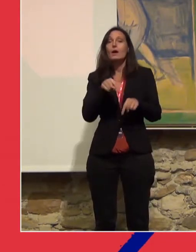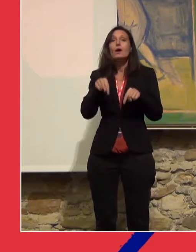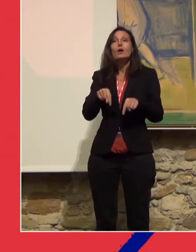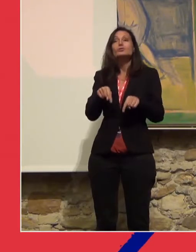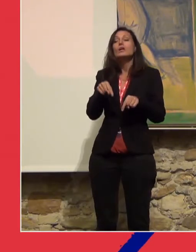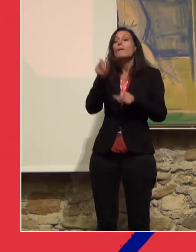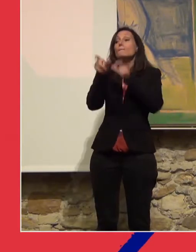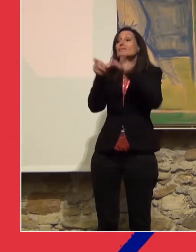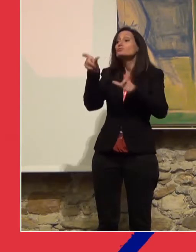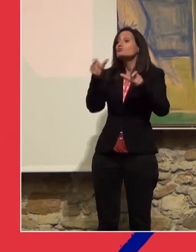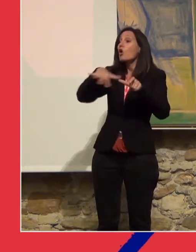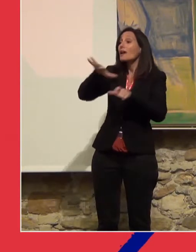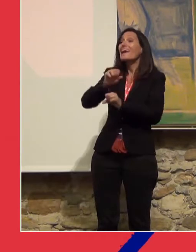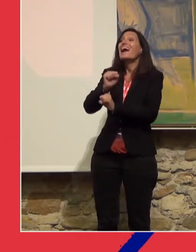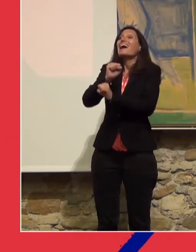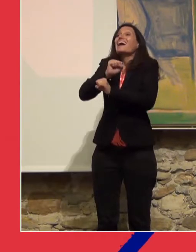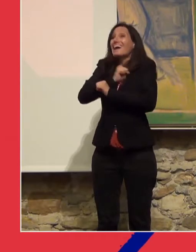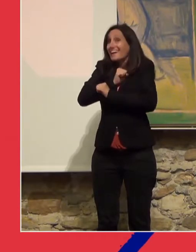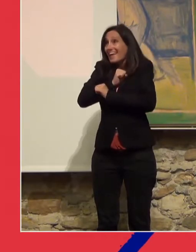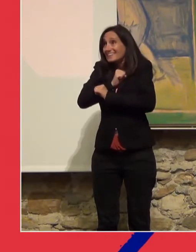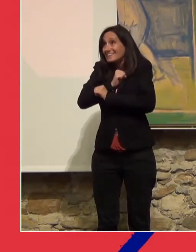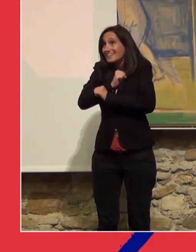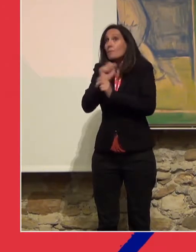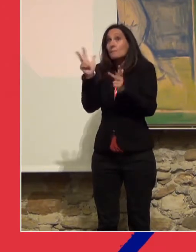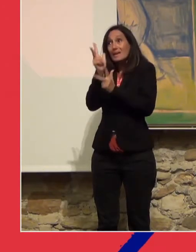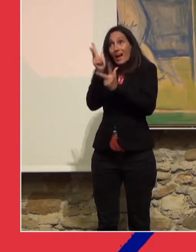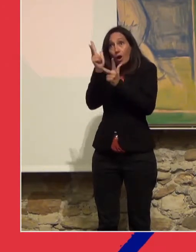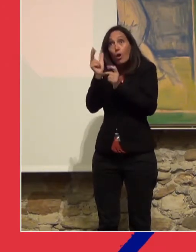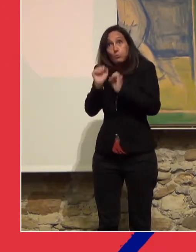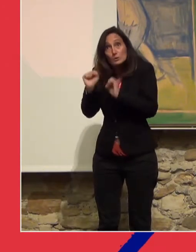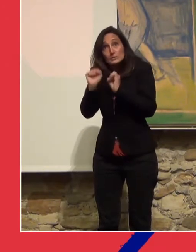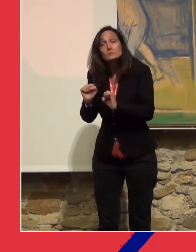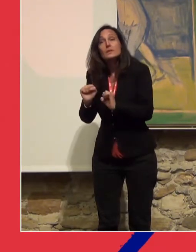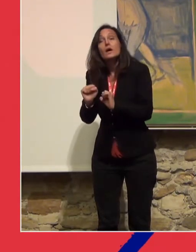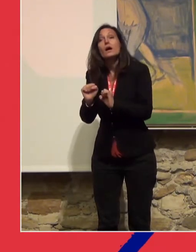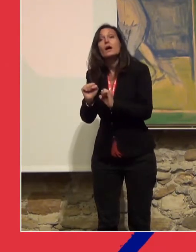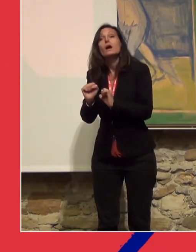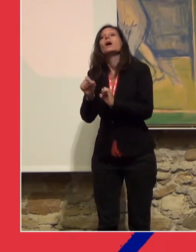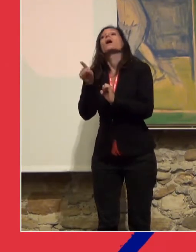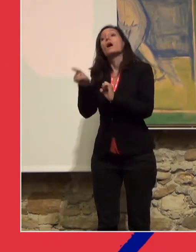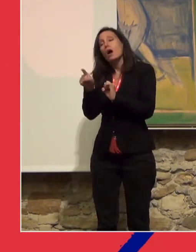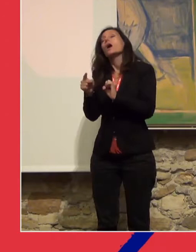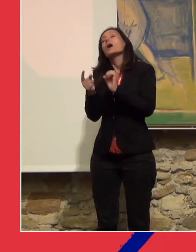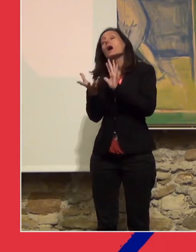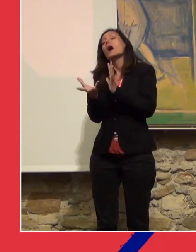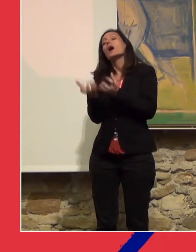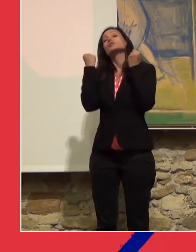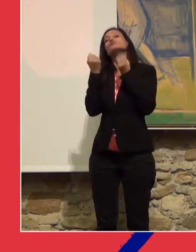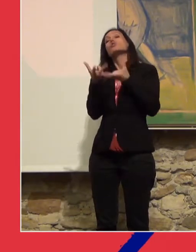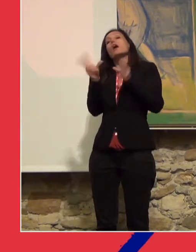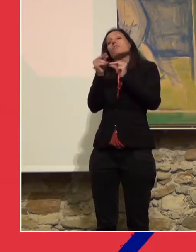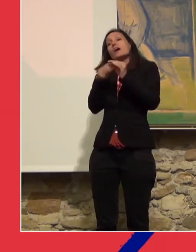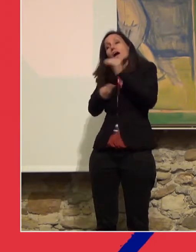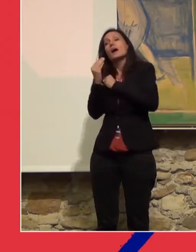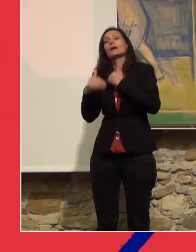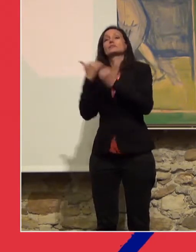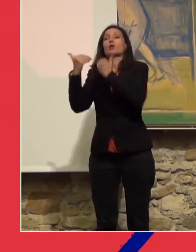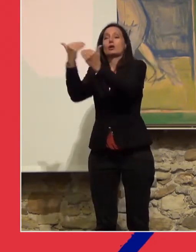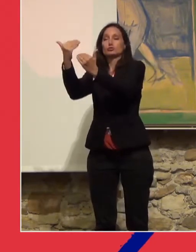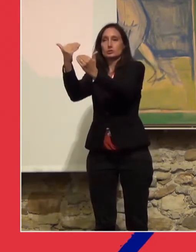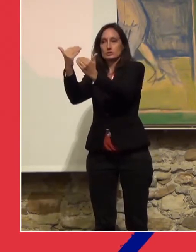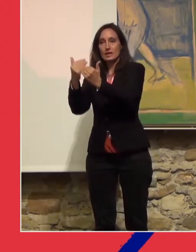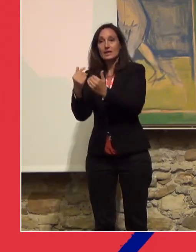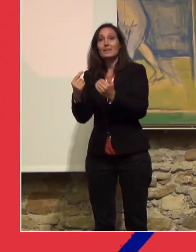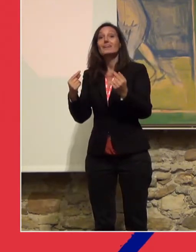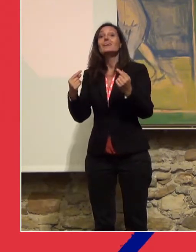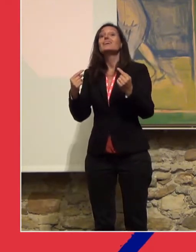chi crede alla possibilità del miracolo, questo sì, ottiene la rinascita. A chi nega il miracolo, la salvezza